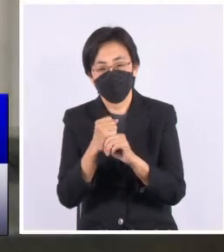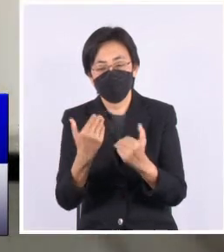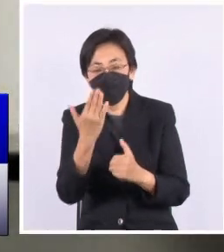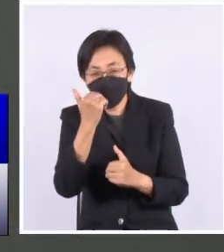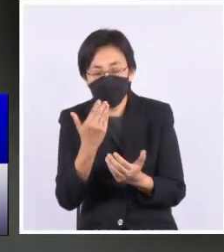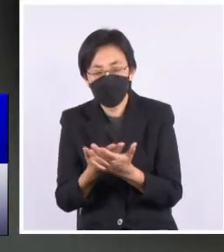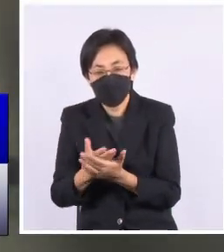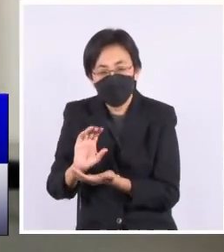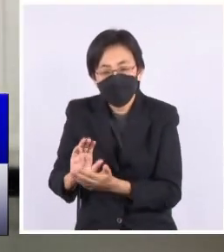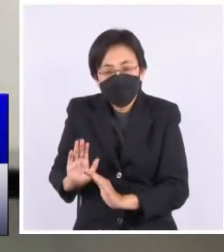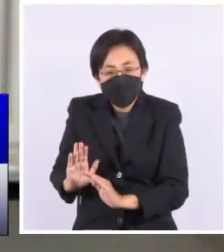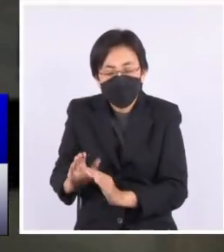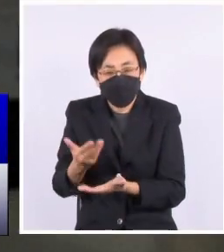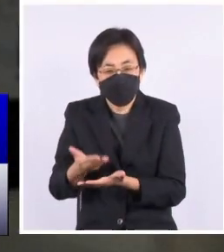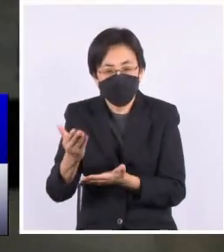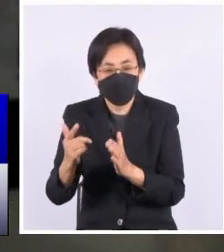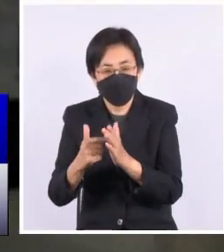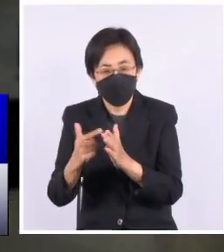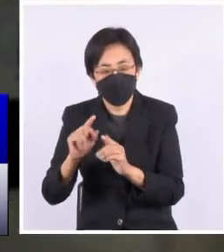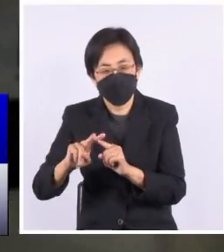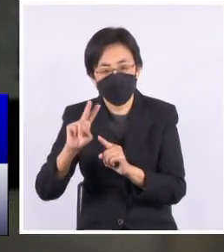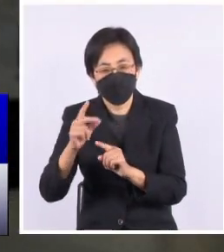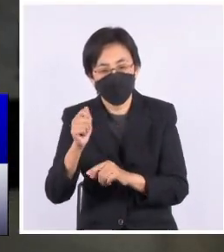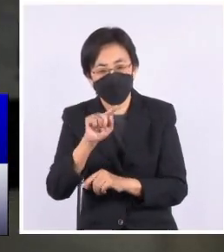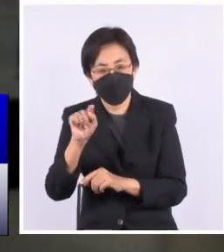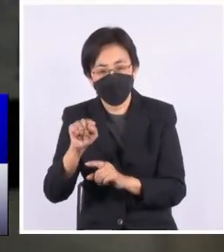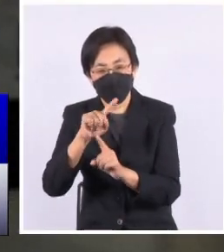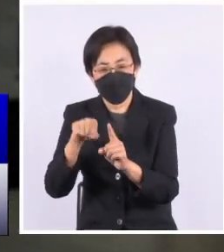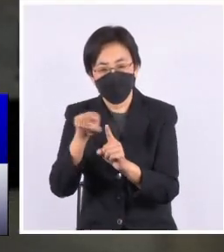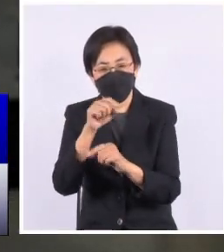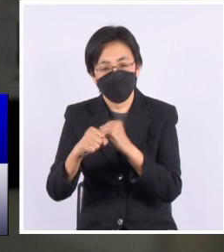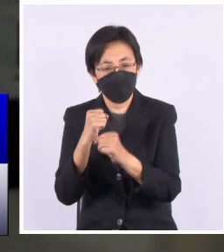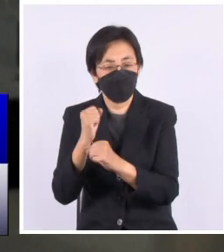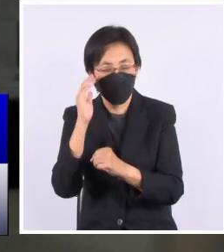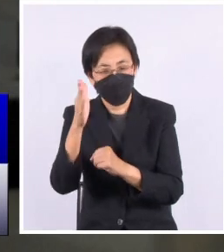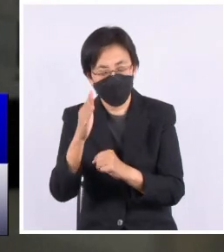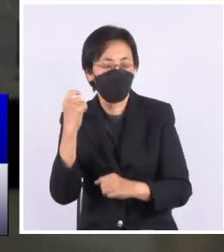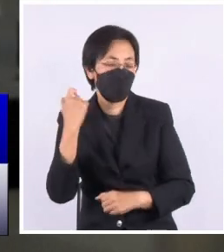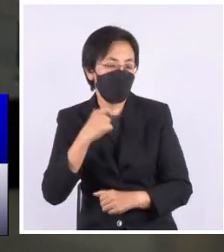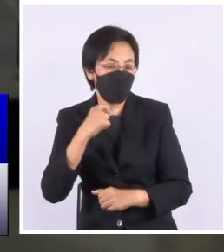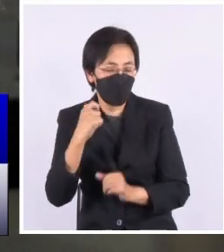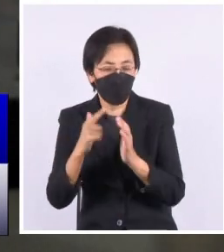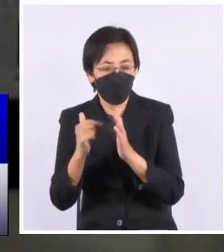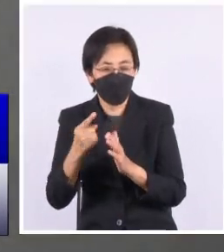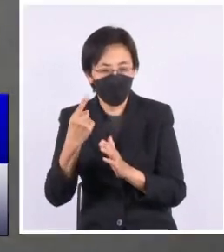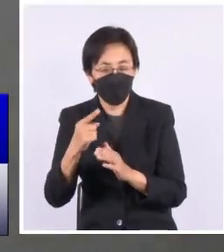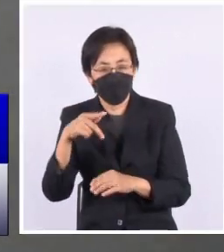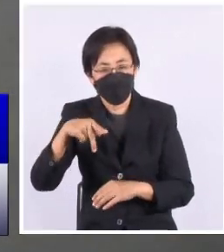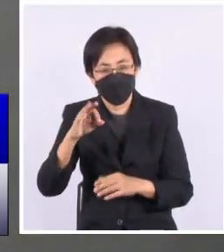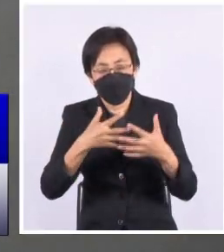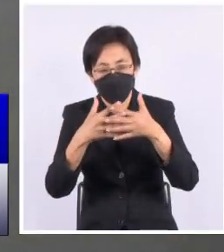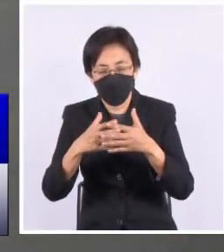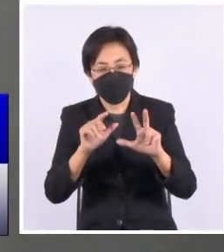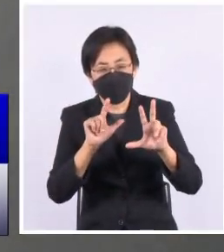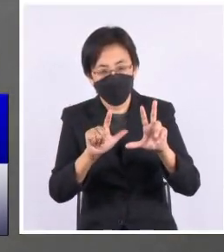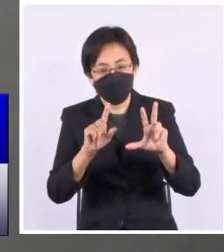กันงบประมาณไว้จัดซื้อวัคซีนรุ่นที่ 2ของแอสสิก้าในปีหน้าแทนฮ่องกงเนี่ยได้รับวัคซีนวัดแรกของไฟเซอร์มาแล้วสามล้าน